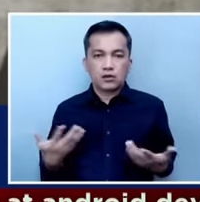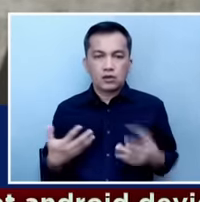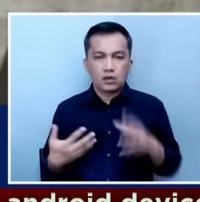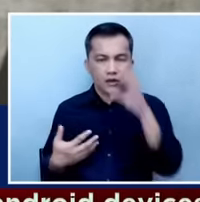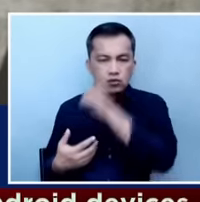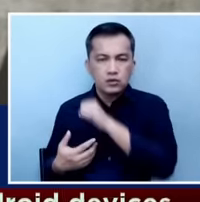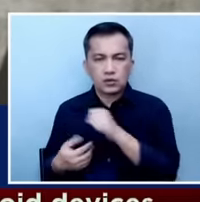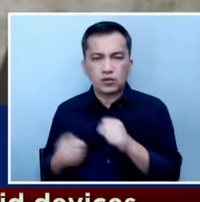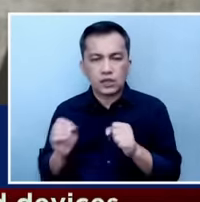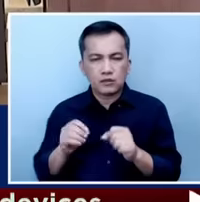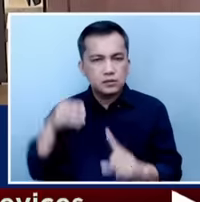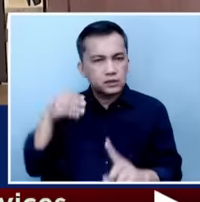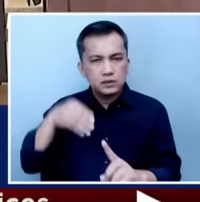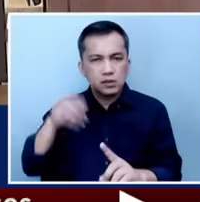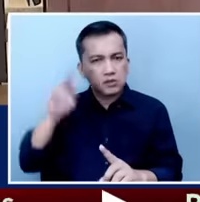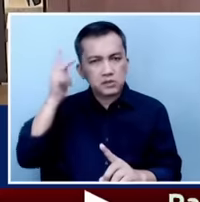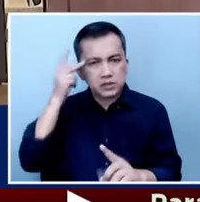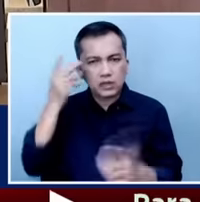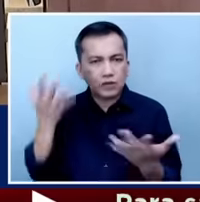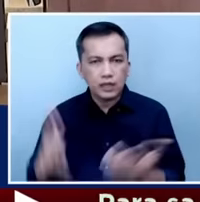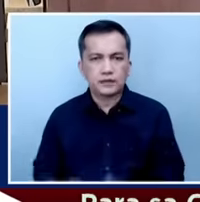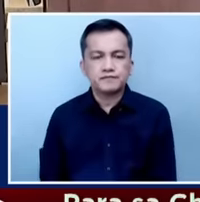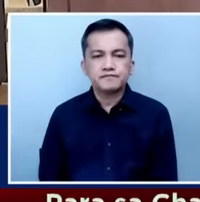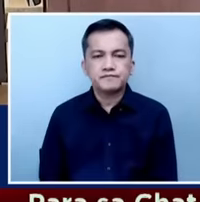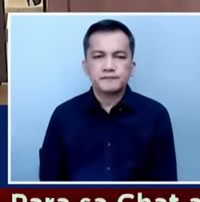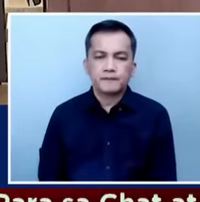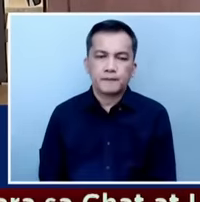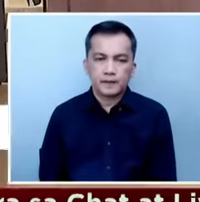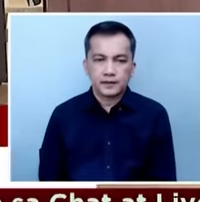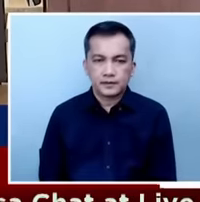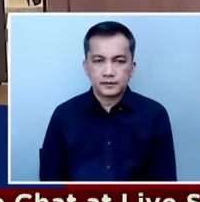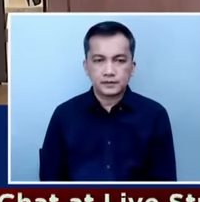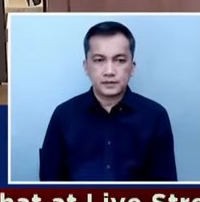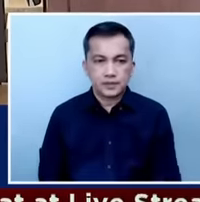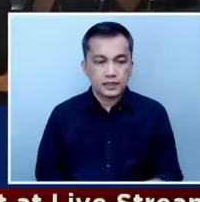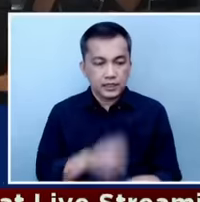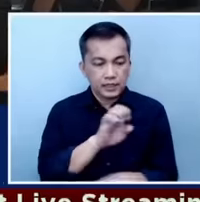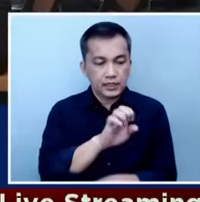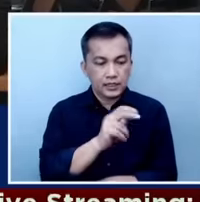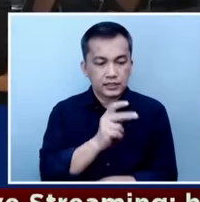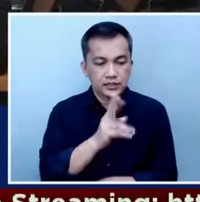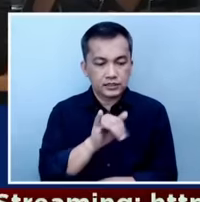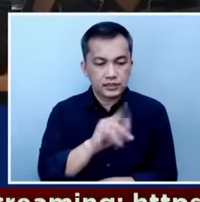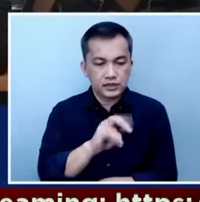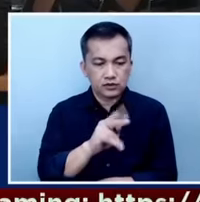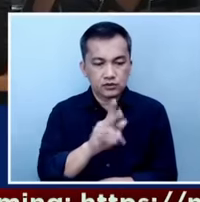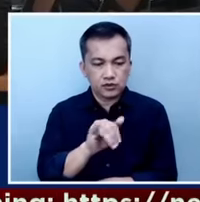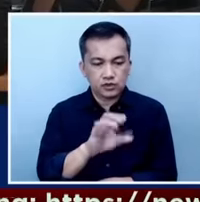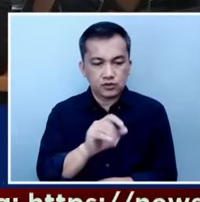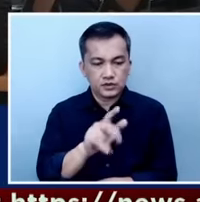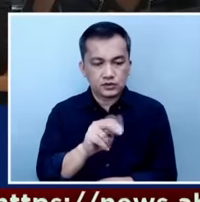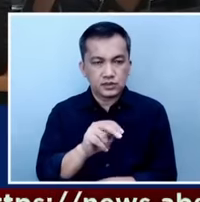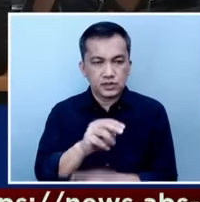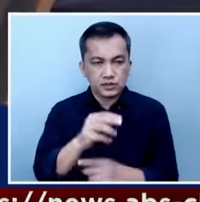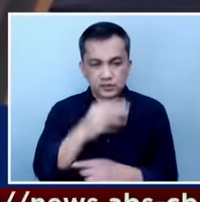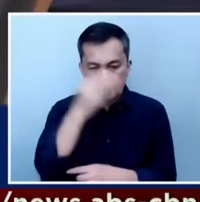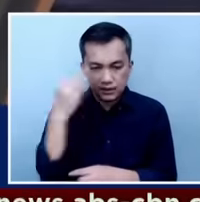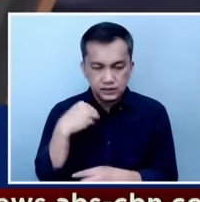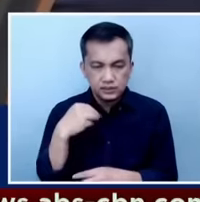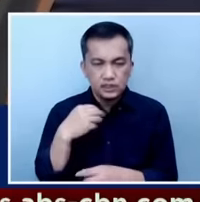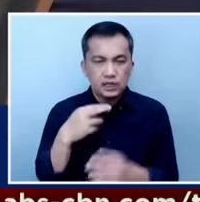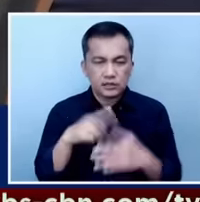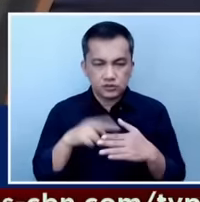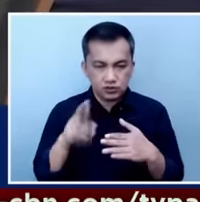ng hula o ng politika. Ilalabas na rin ng Energy Regulatory Commission sa Marso ang resulta ng audit sa mga gastos